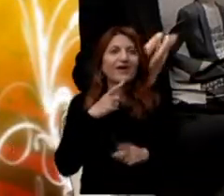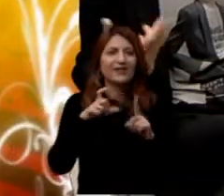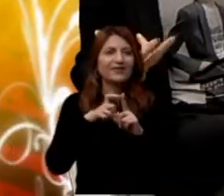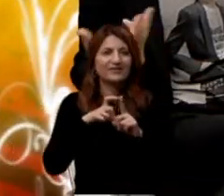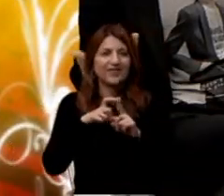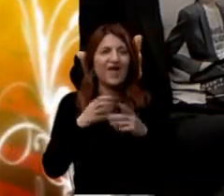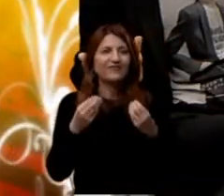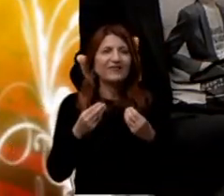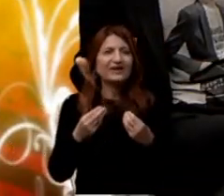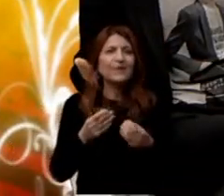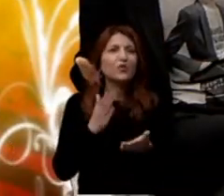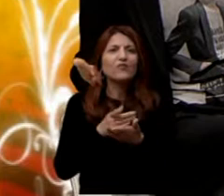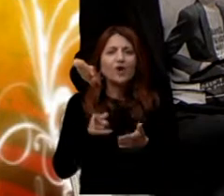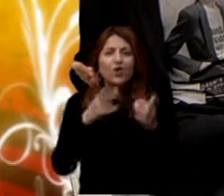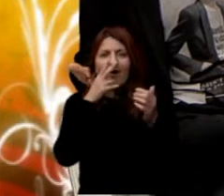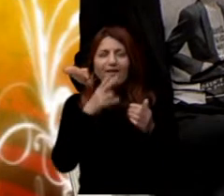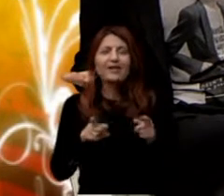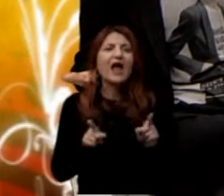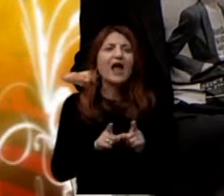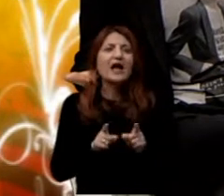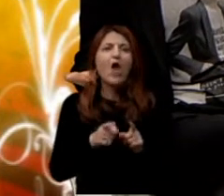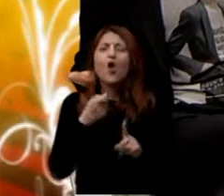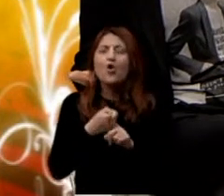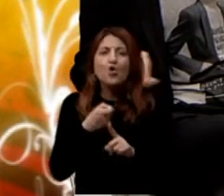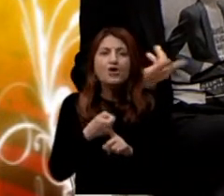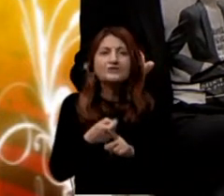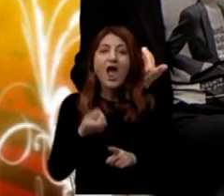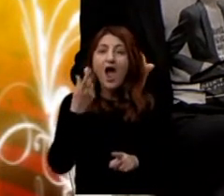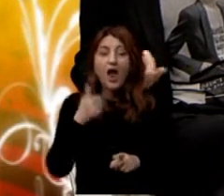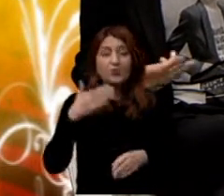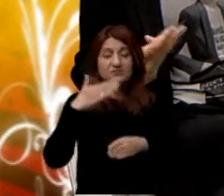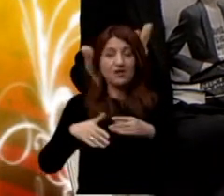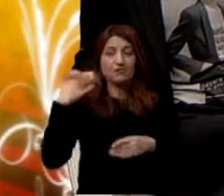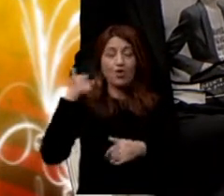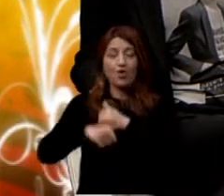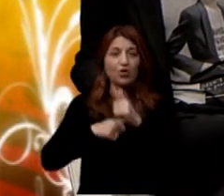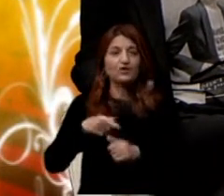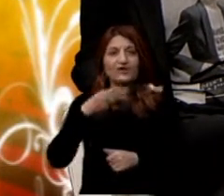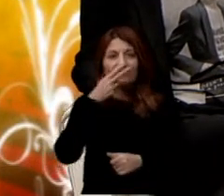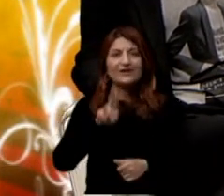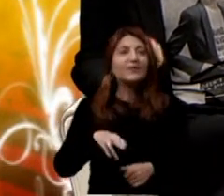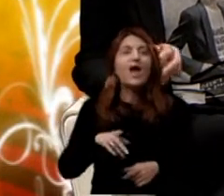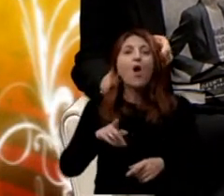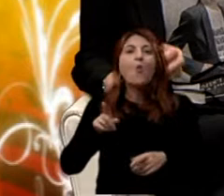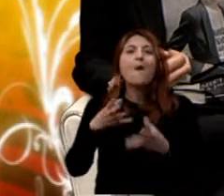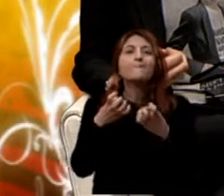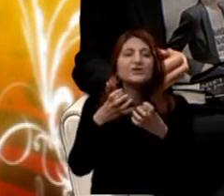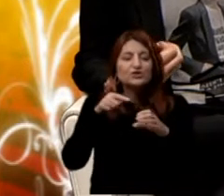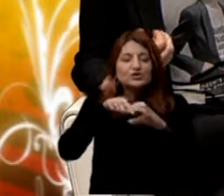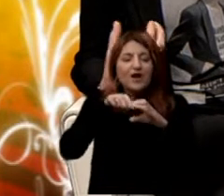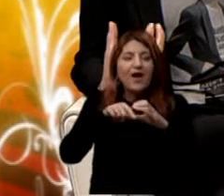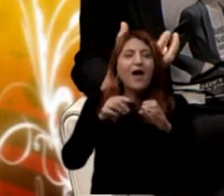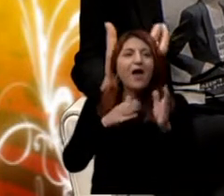znači D-vitamin smo uvijek nekako razmatrali na razini kosti. Dobra. Ali u zadnjih godina znamo da postoje čak receptori u mišićima, da vam je mišićna